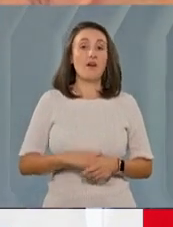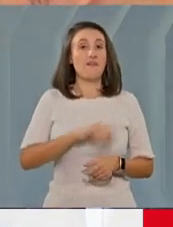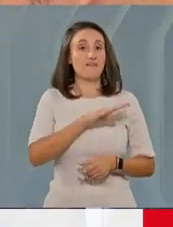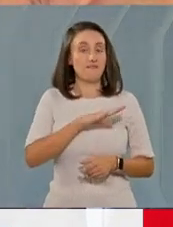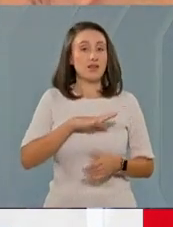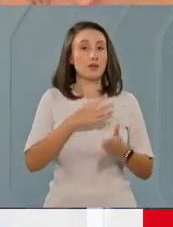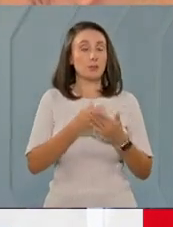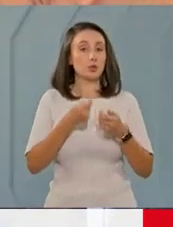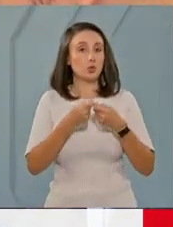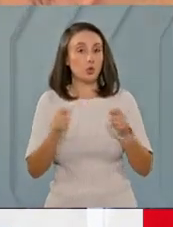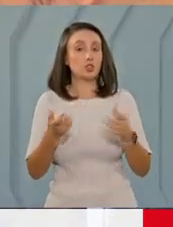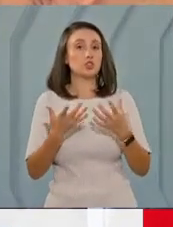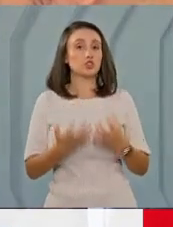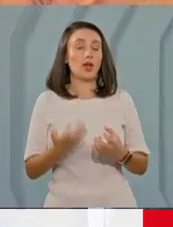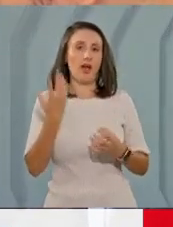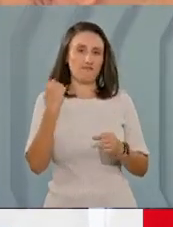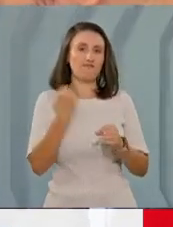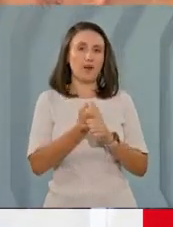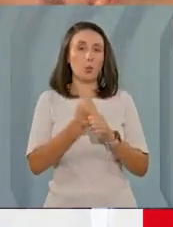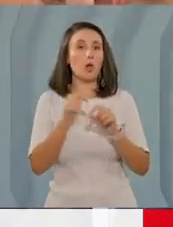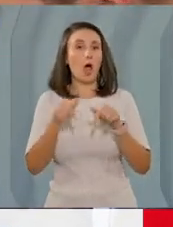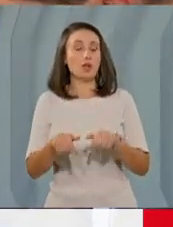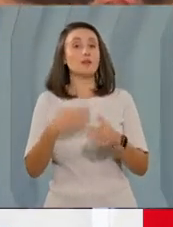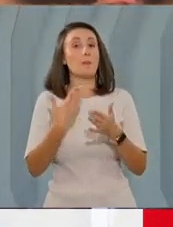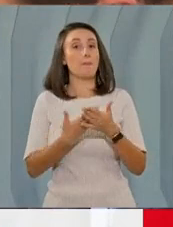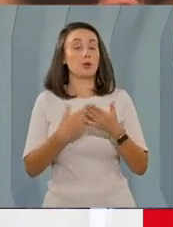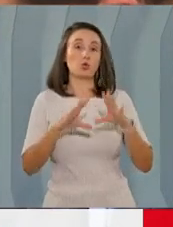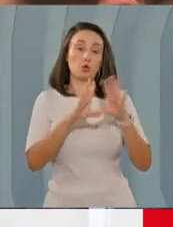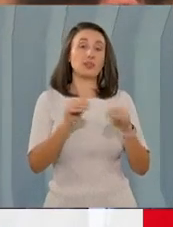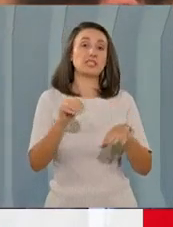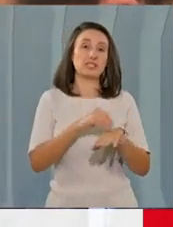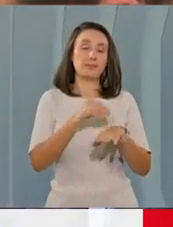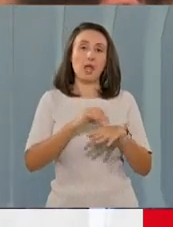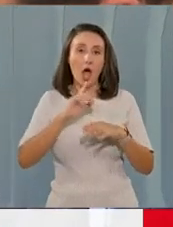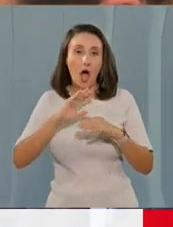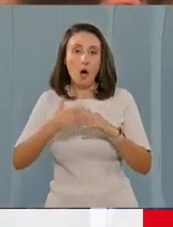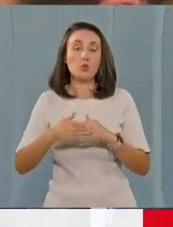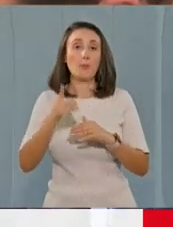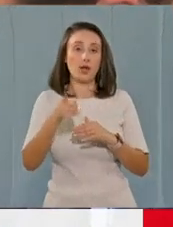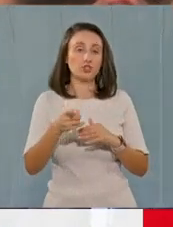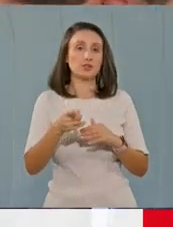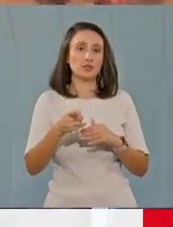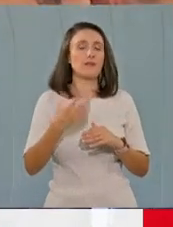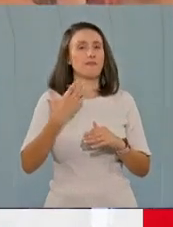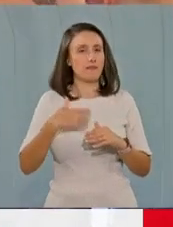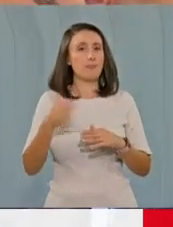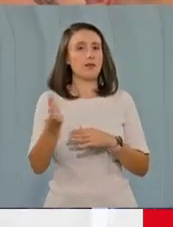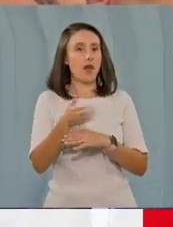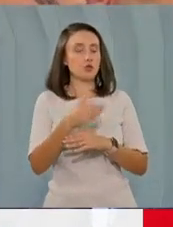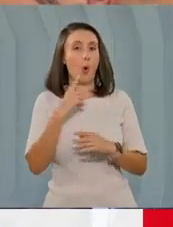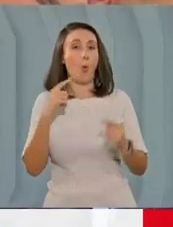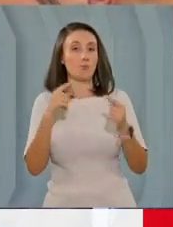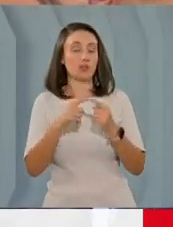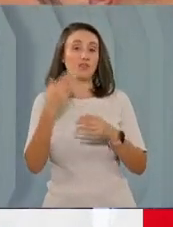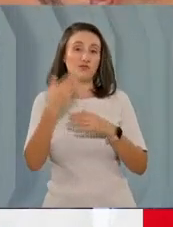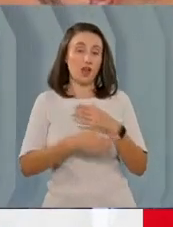Franței pentru tot ceea ce a făcut astfel încât România să se simtă cât mai aproape de acest deziderat național, ca